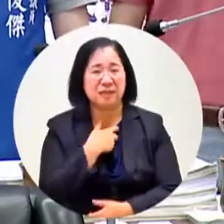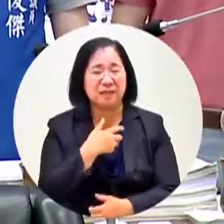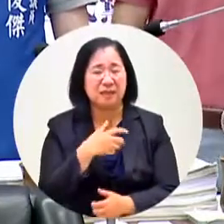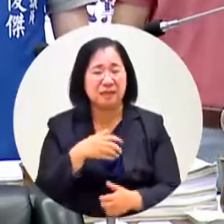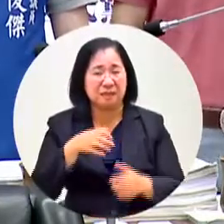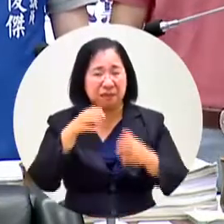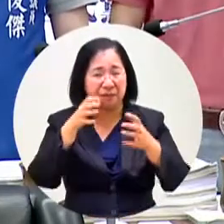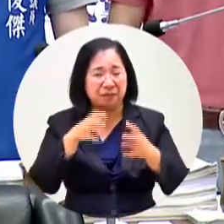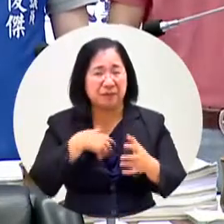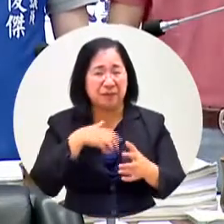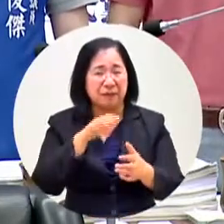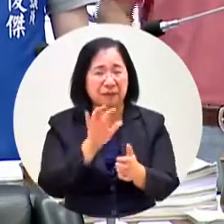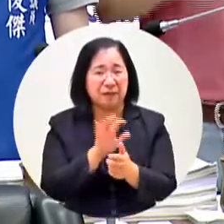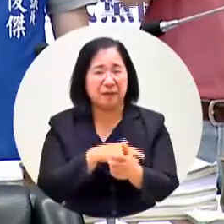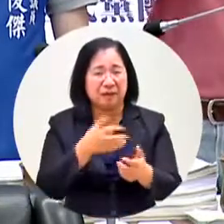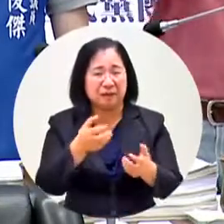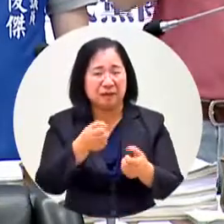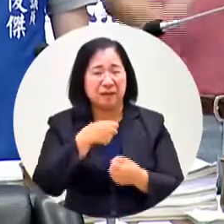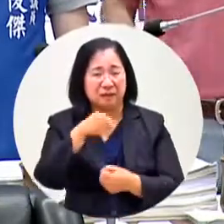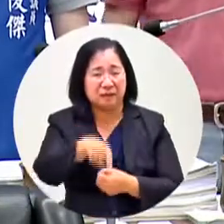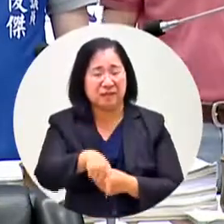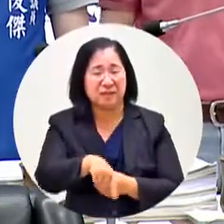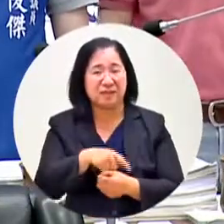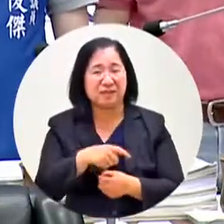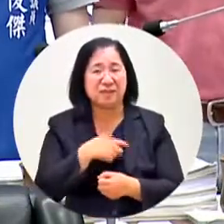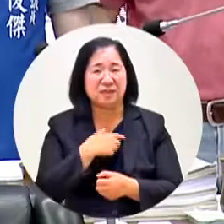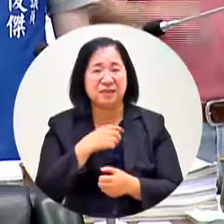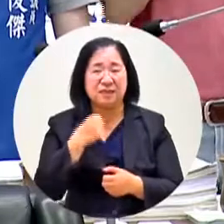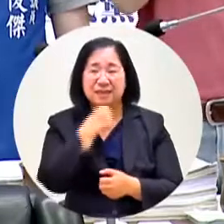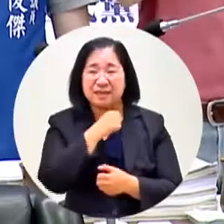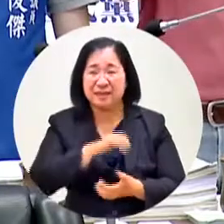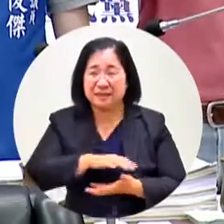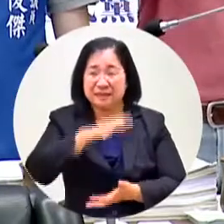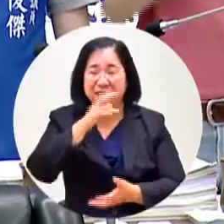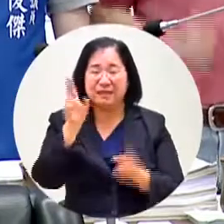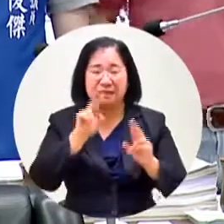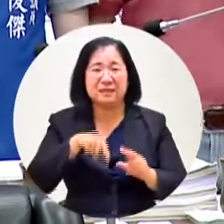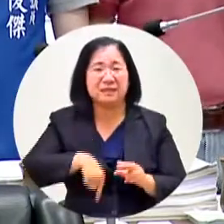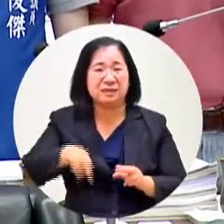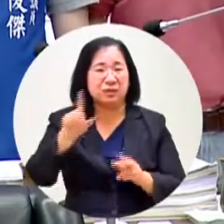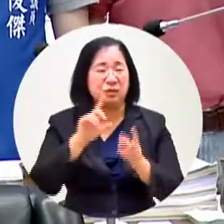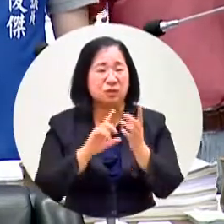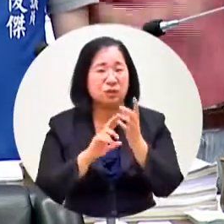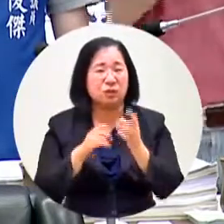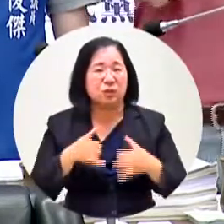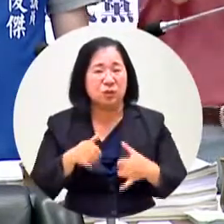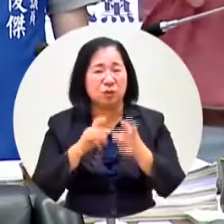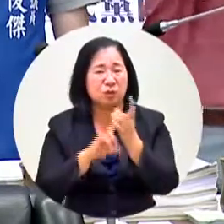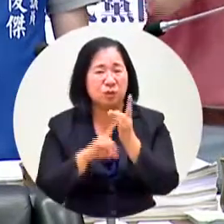样，在议事厅陈局市长说他要引进台积电到陆祖，